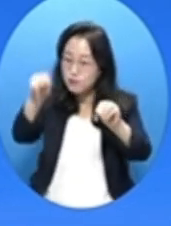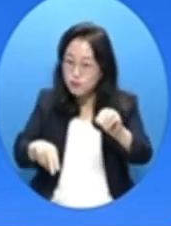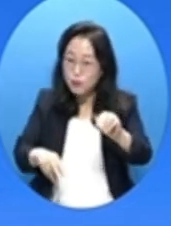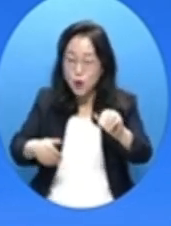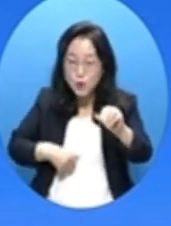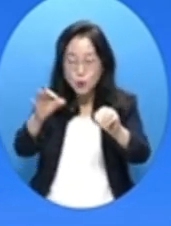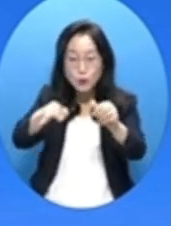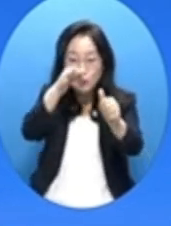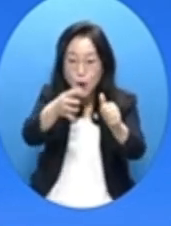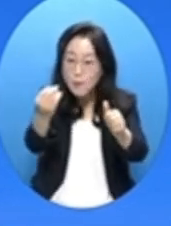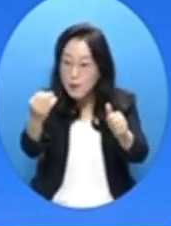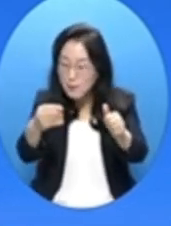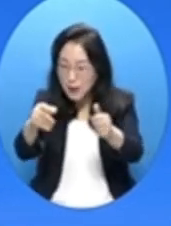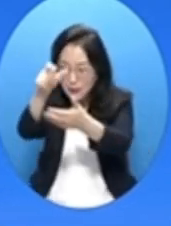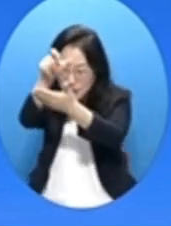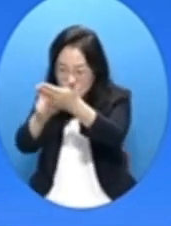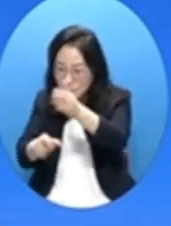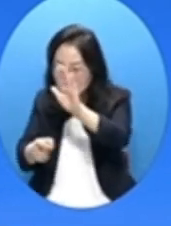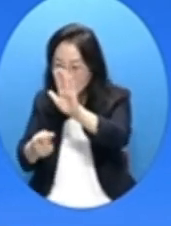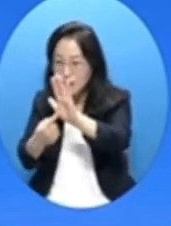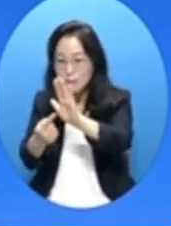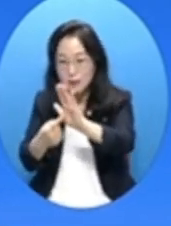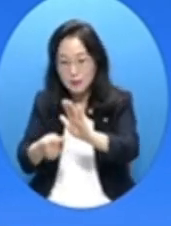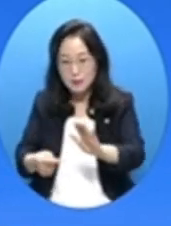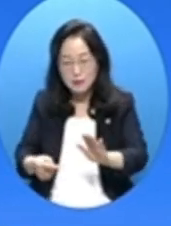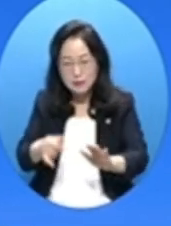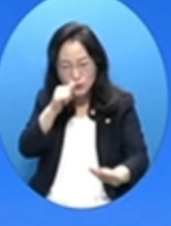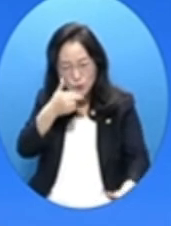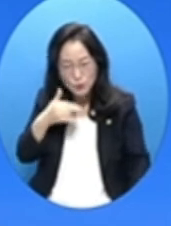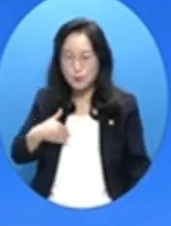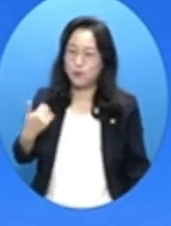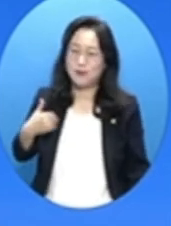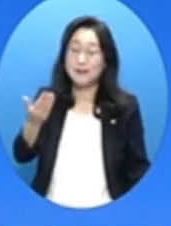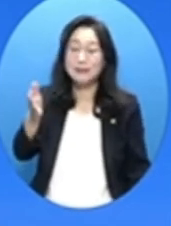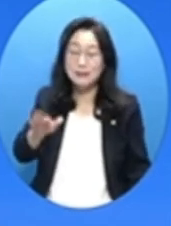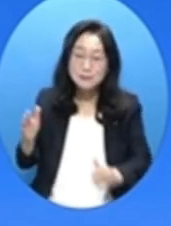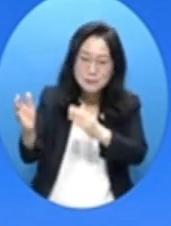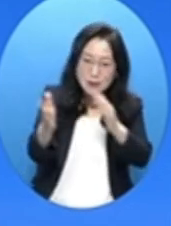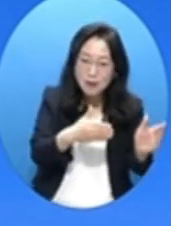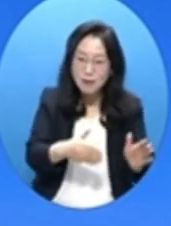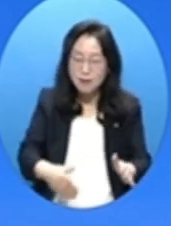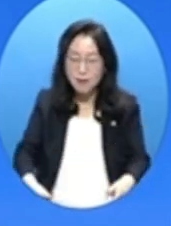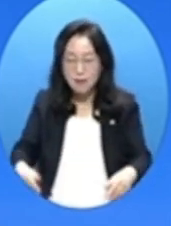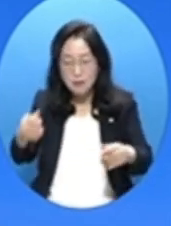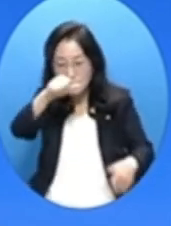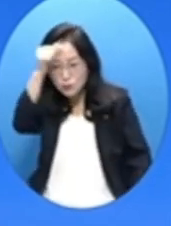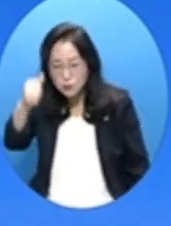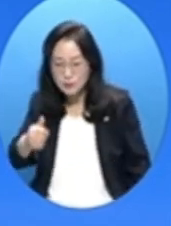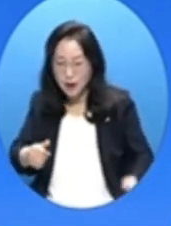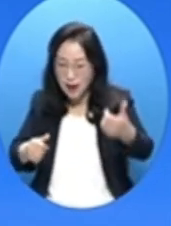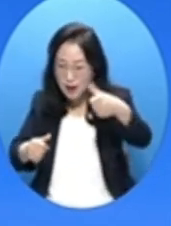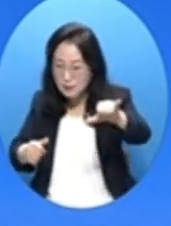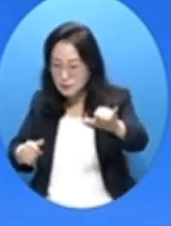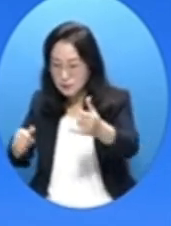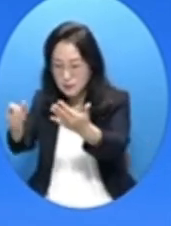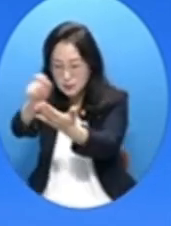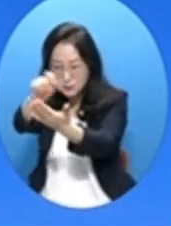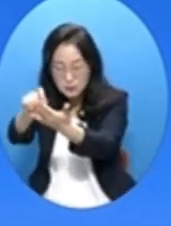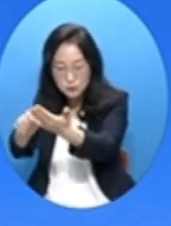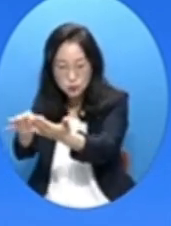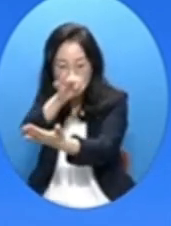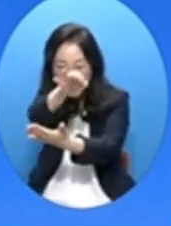나중에 결혼할 때 그것을 공개했는지 그건 모르겠는데 그것을 늘 기록하시던 모습이 기억이 납니다. 물론